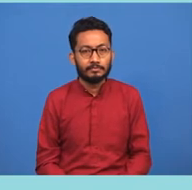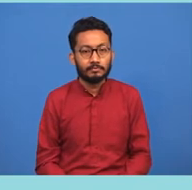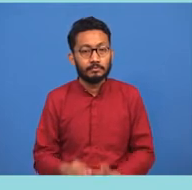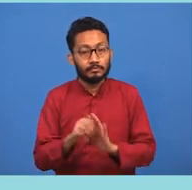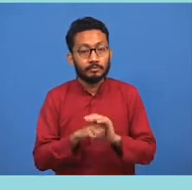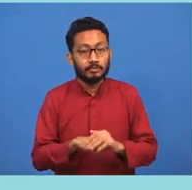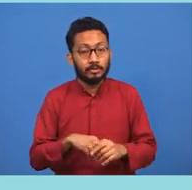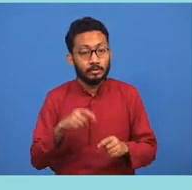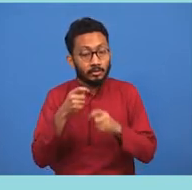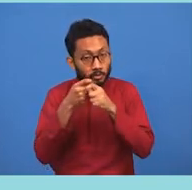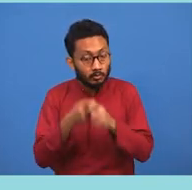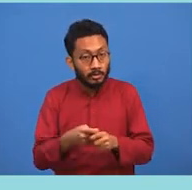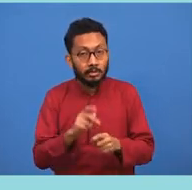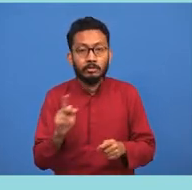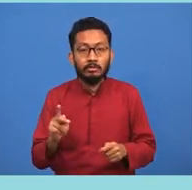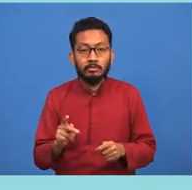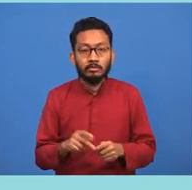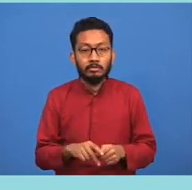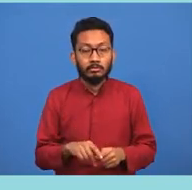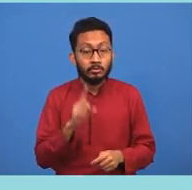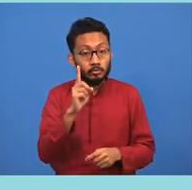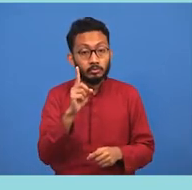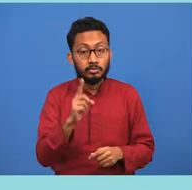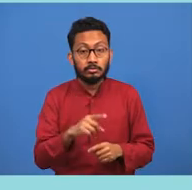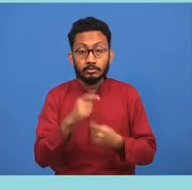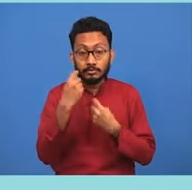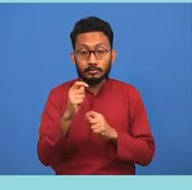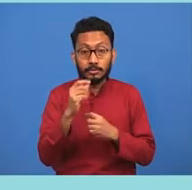menentukan haba pemendakan bagi suatu tindak balas,